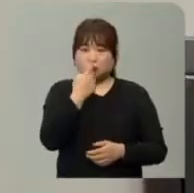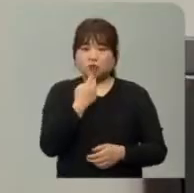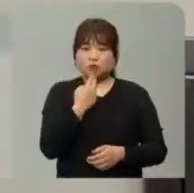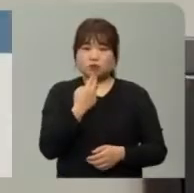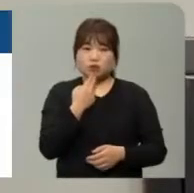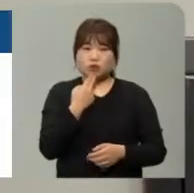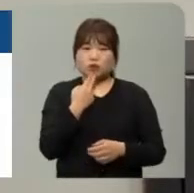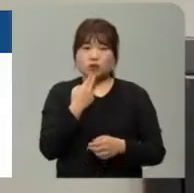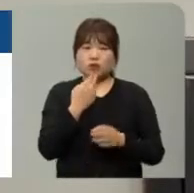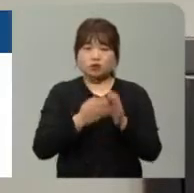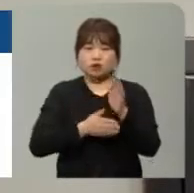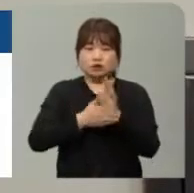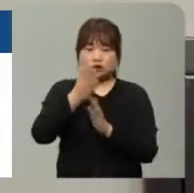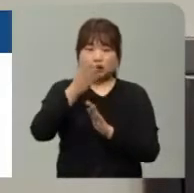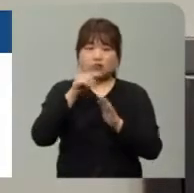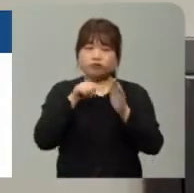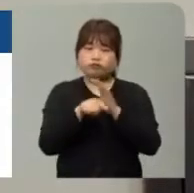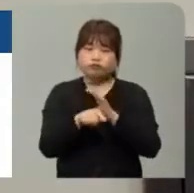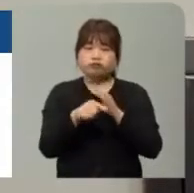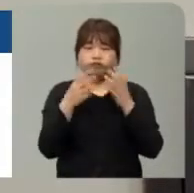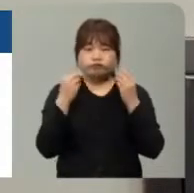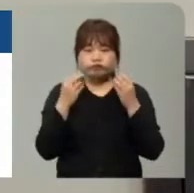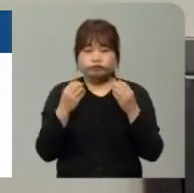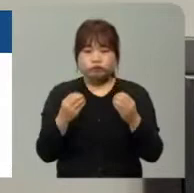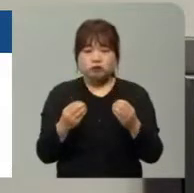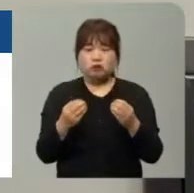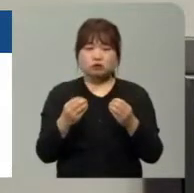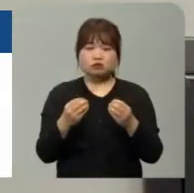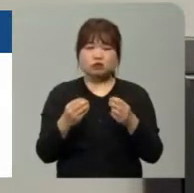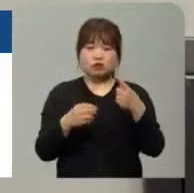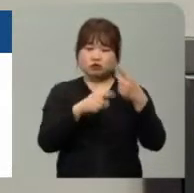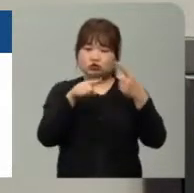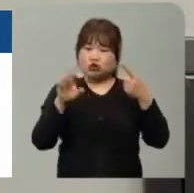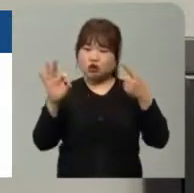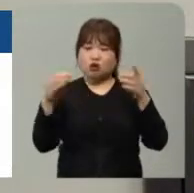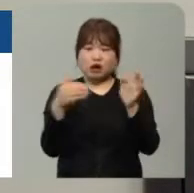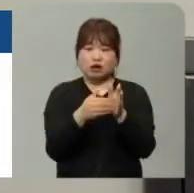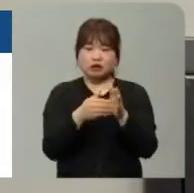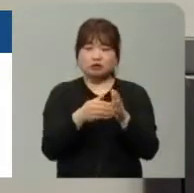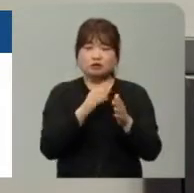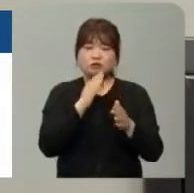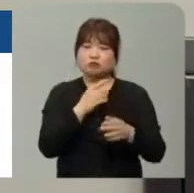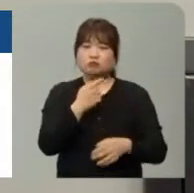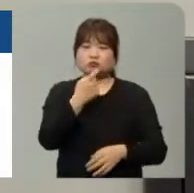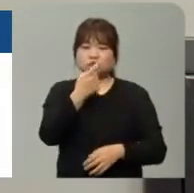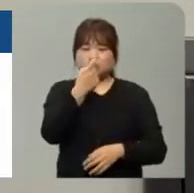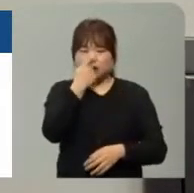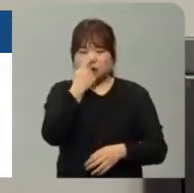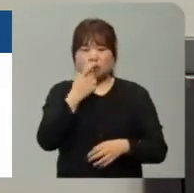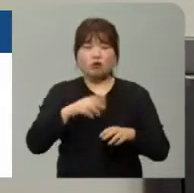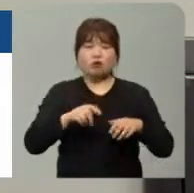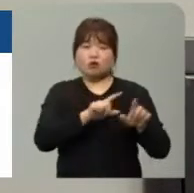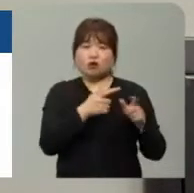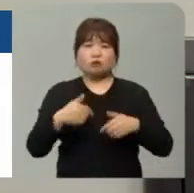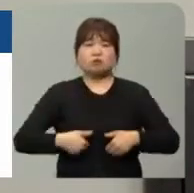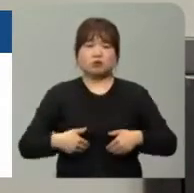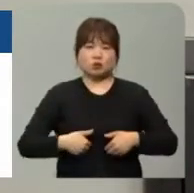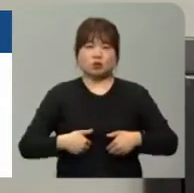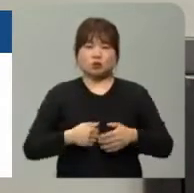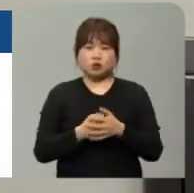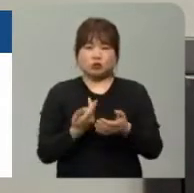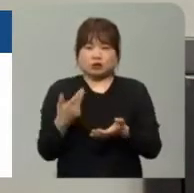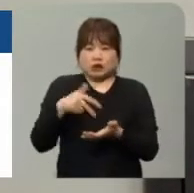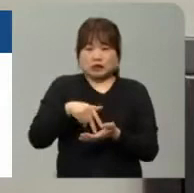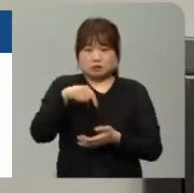거라 생각하는 이런 일상들 하나부터 열까지 시설장애인분들한테는 매우 필요한 훈련 기술이기 때문에 그런 교육을